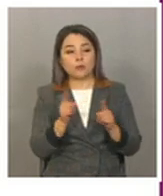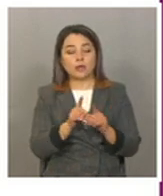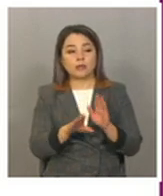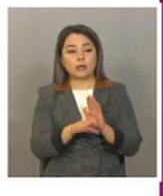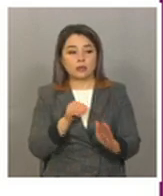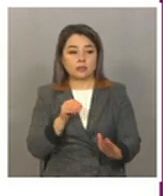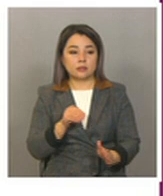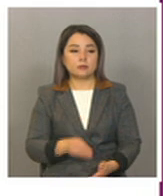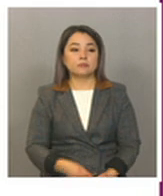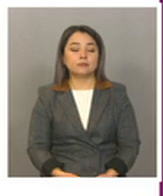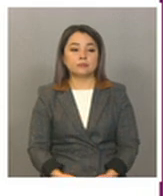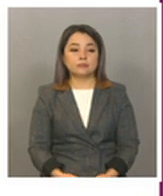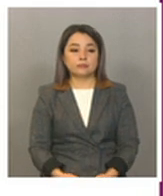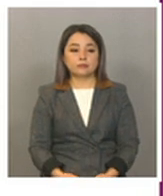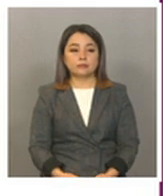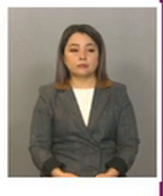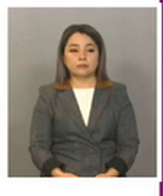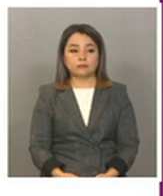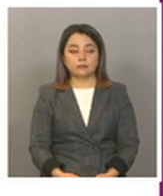таңдаңыз.